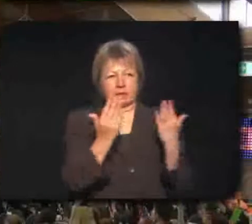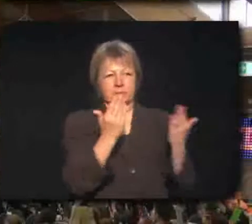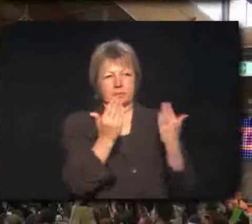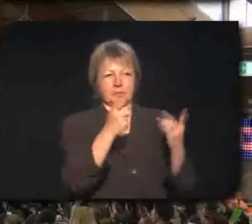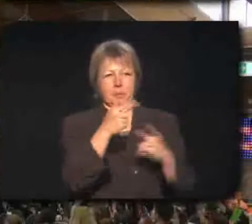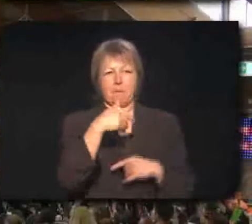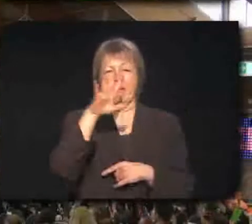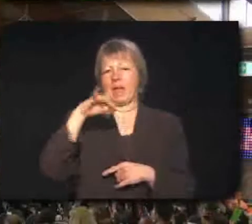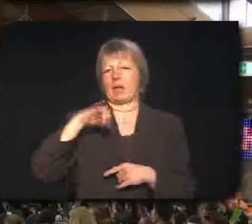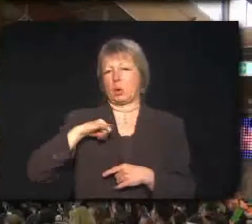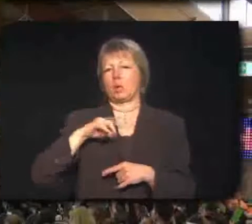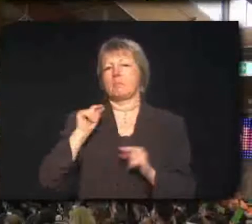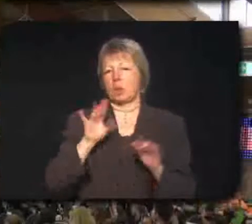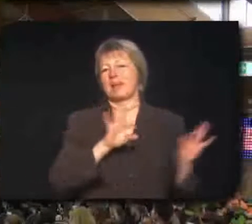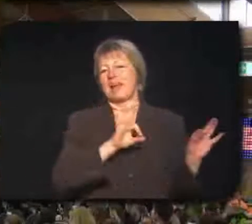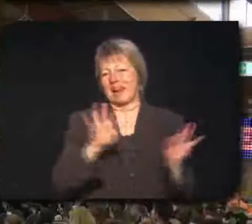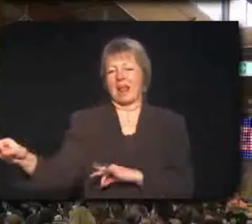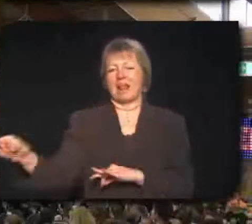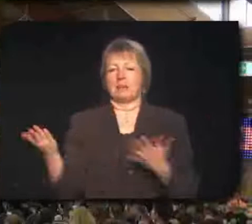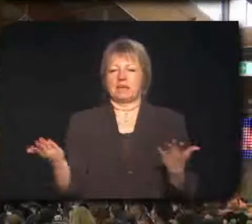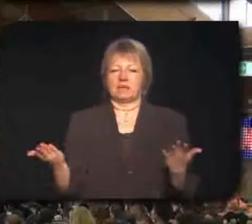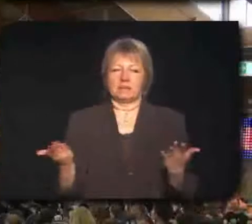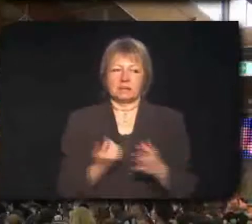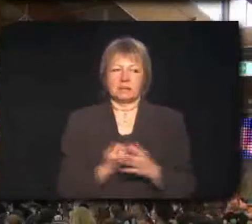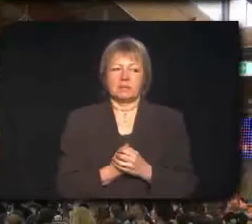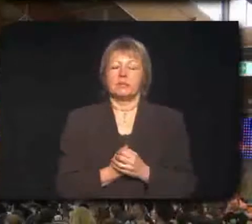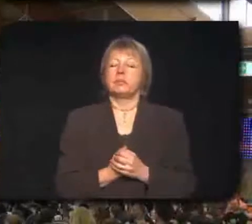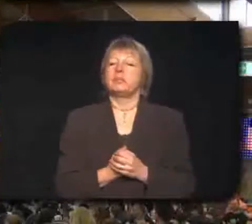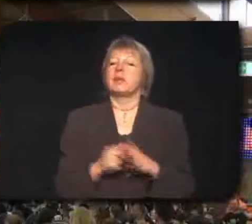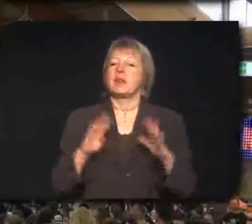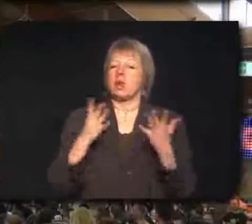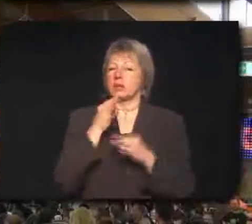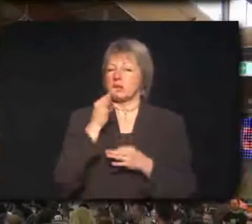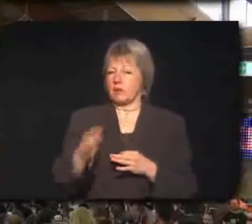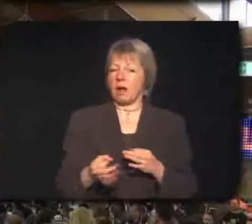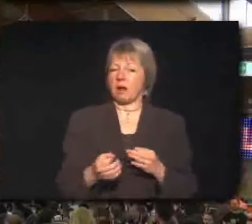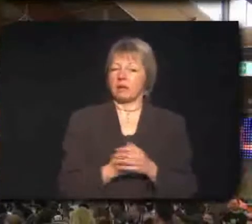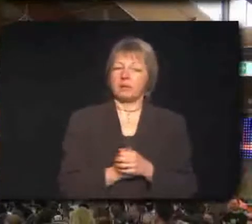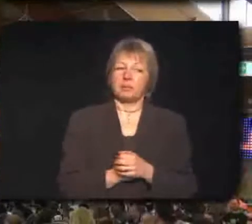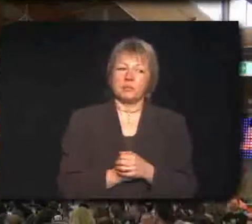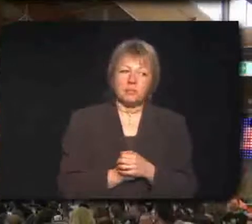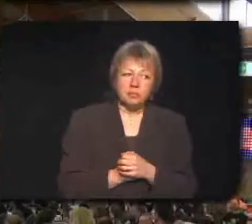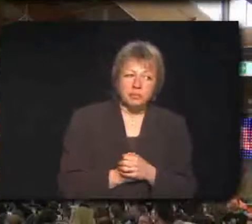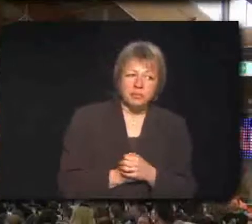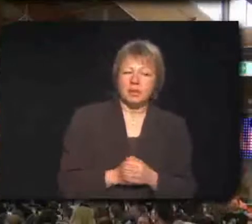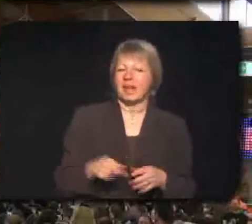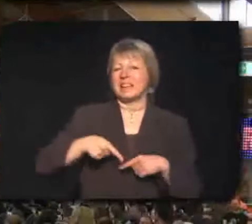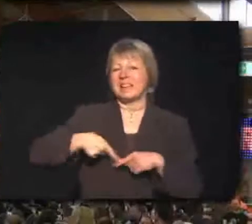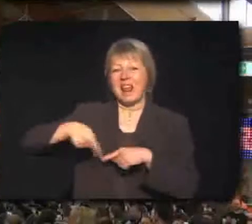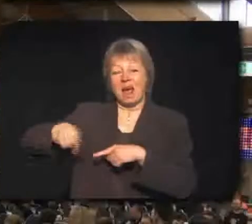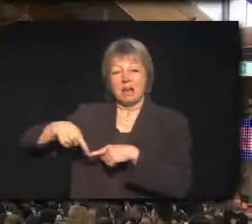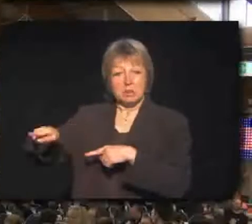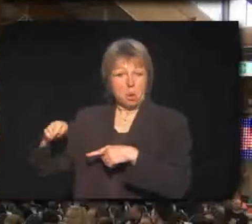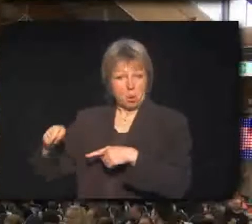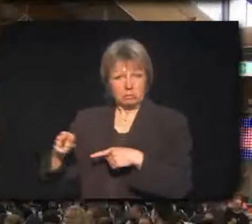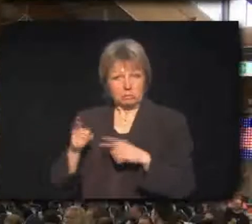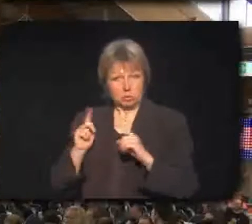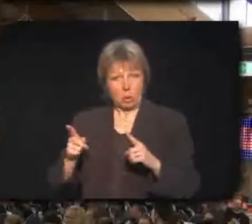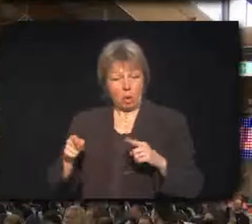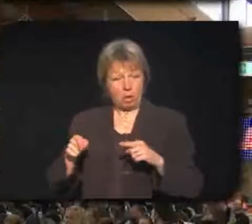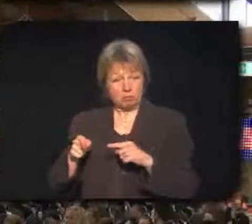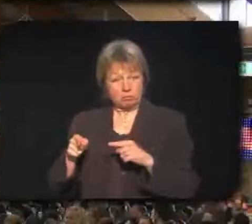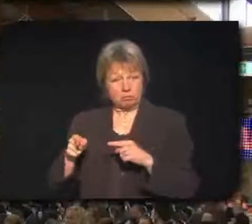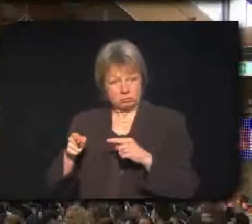überwiegend grün also regelmäßig Meinungsbild 9 soll die Möglichkeit von Delegationen geschaffen werden